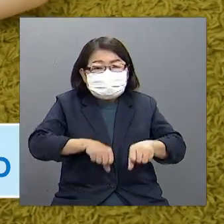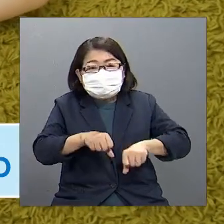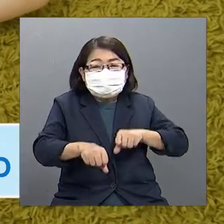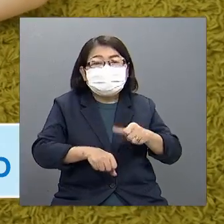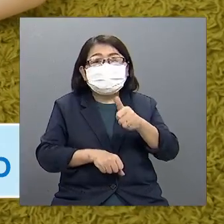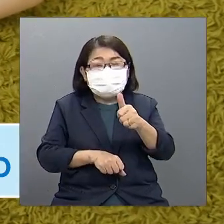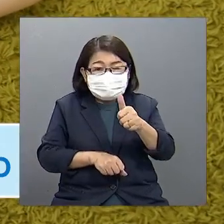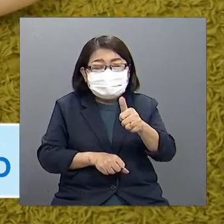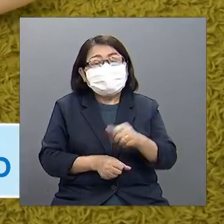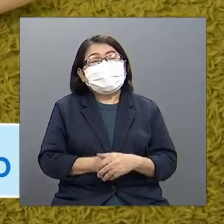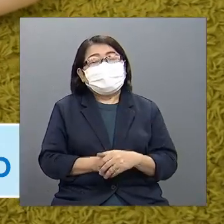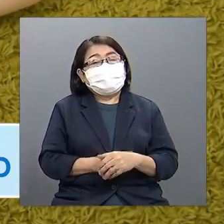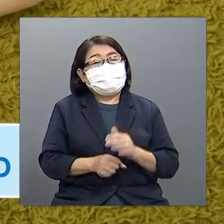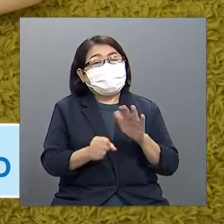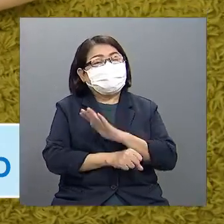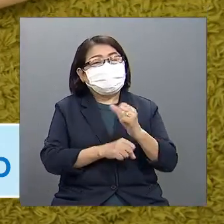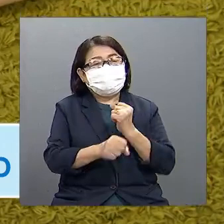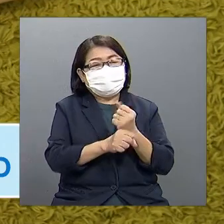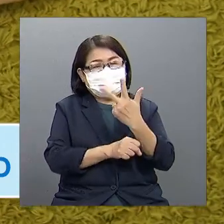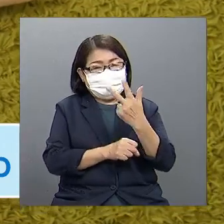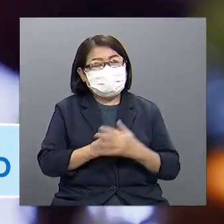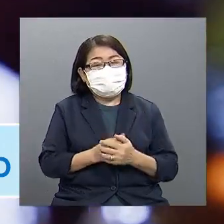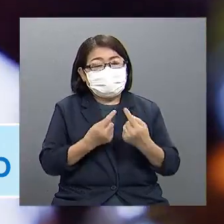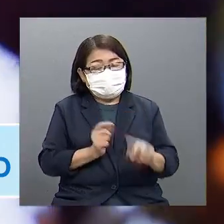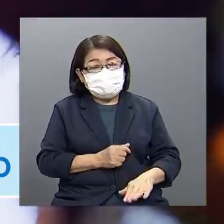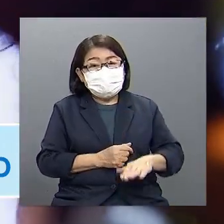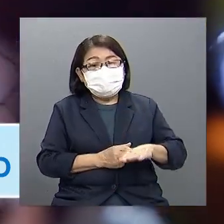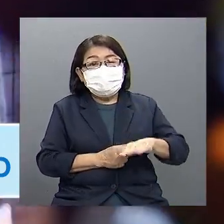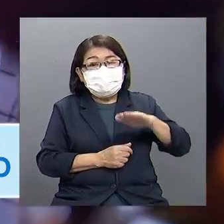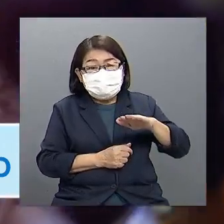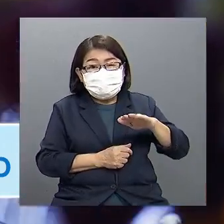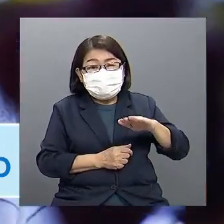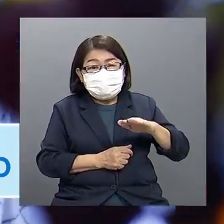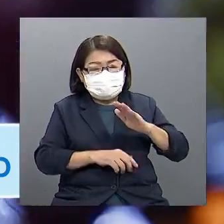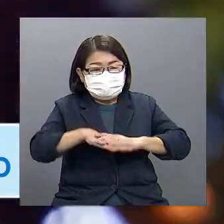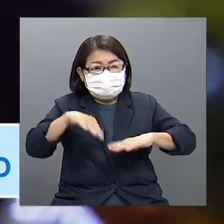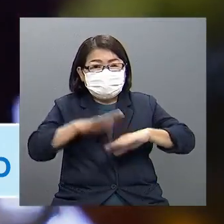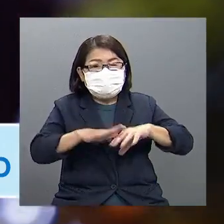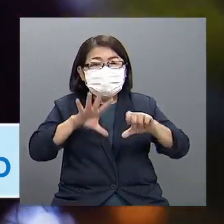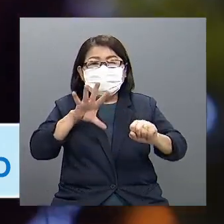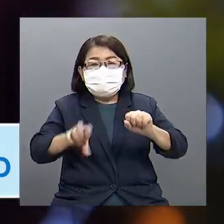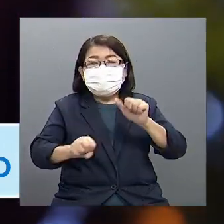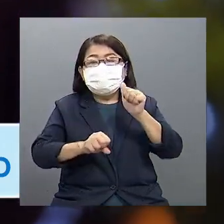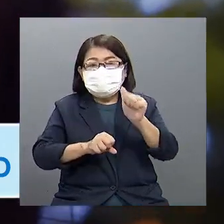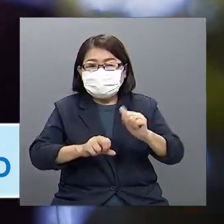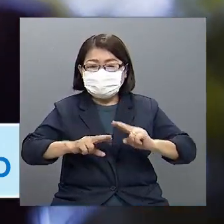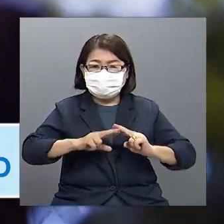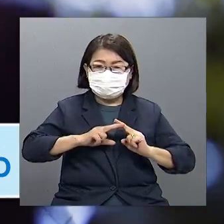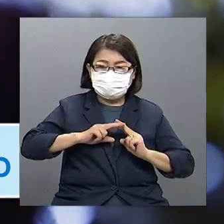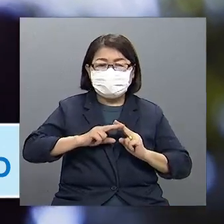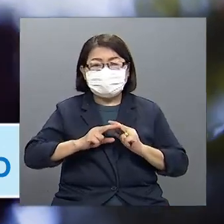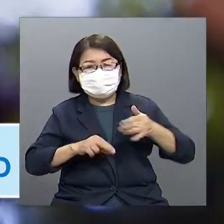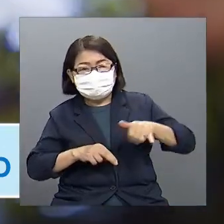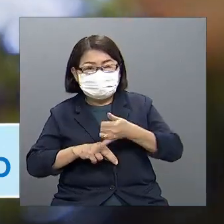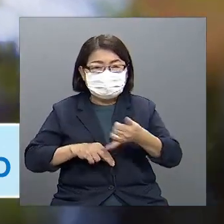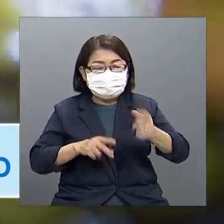คะว่าด้วยเรื่องร่างกายที่เติบโตขึ้นความสามารถในการใช้มือหยิบจับเขาดูแลตัวเองได้เขามีความสามารถ